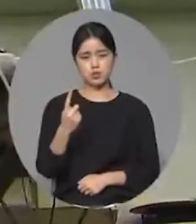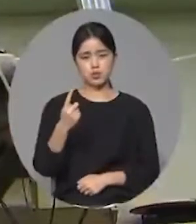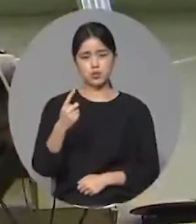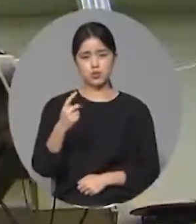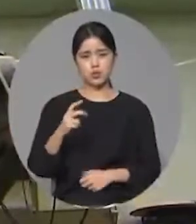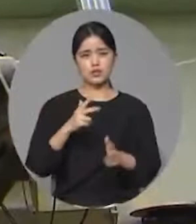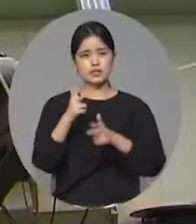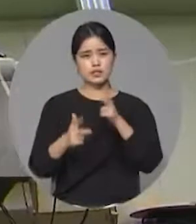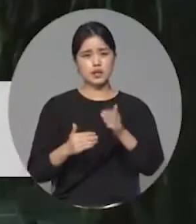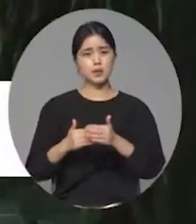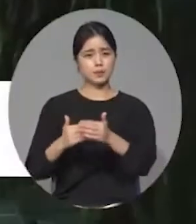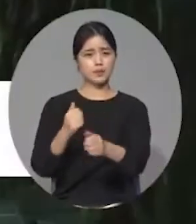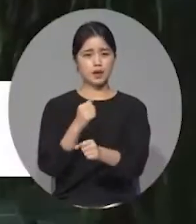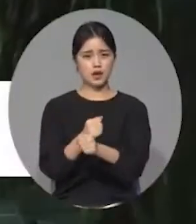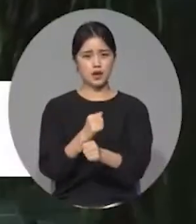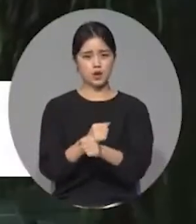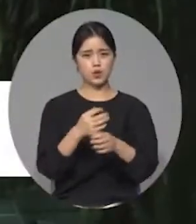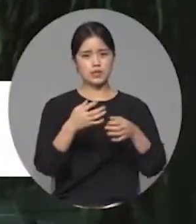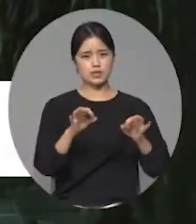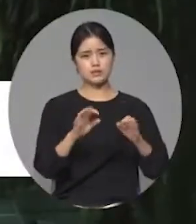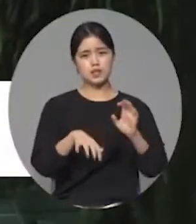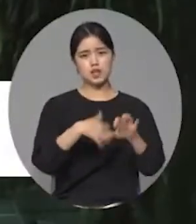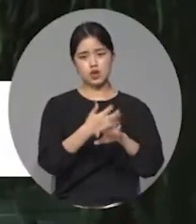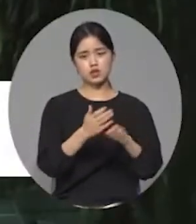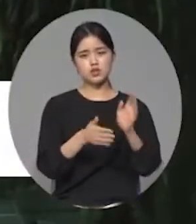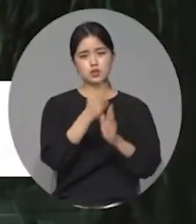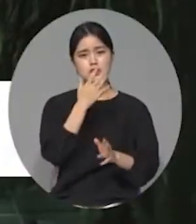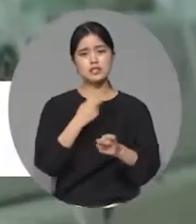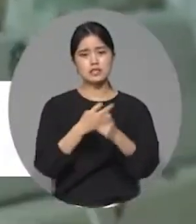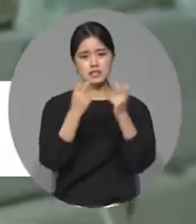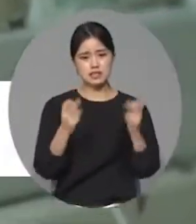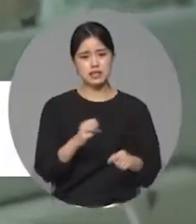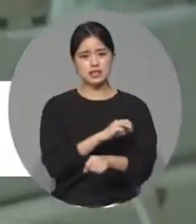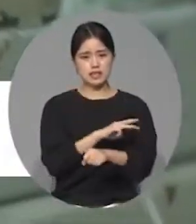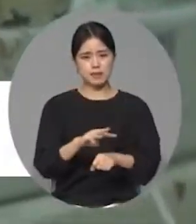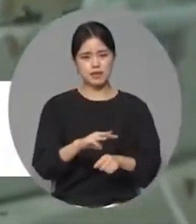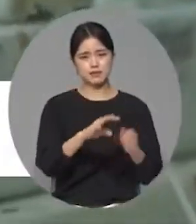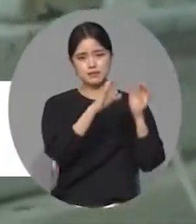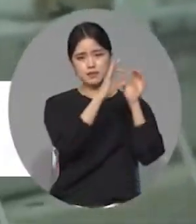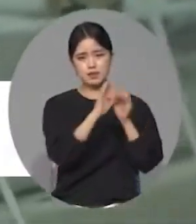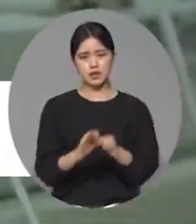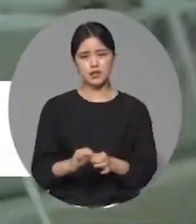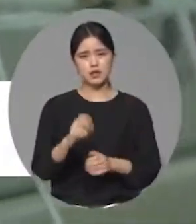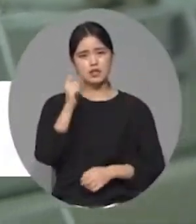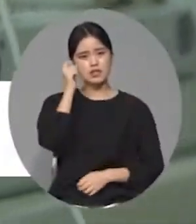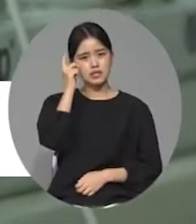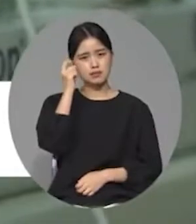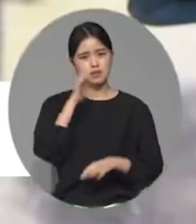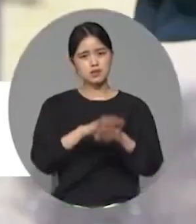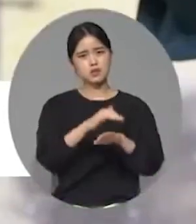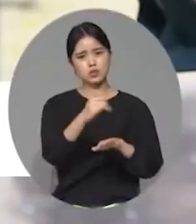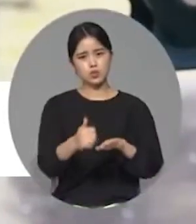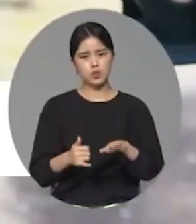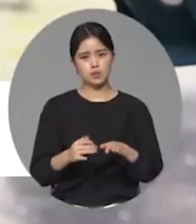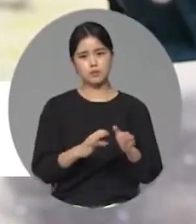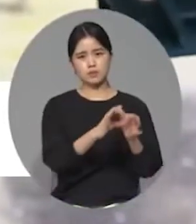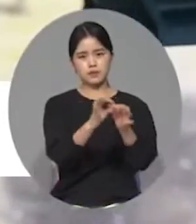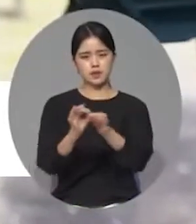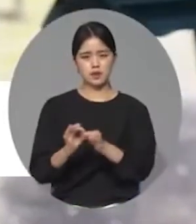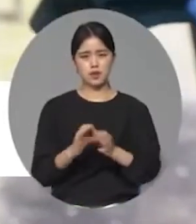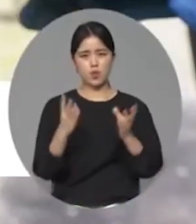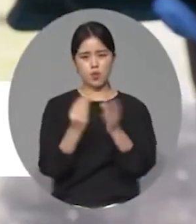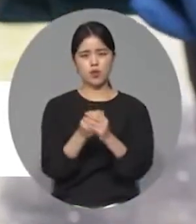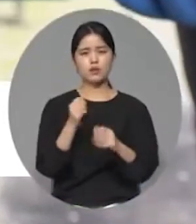클러스터로 육성하고 김제와 혁신도시, 익산, 새만금을 잇는 스마트팜 농생명 벨트를 완성하는